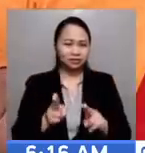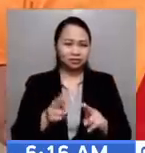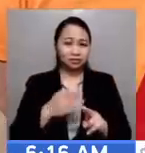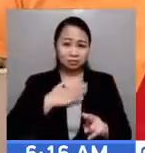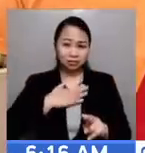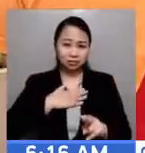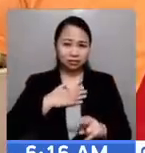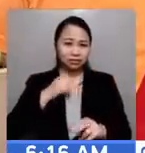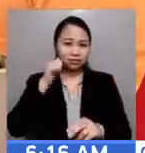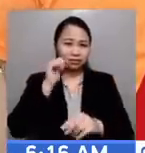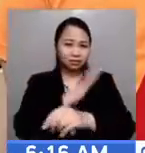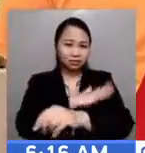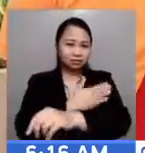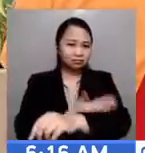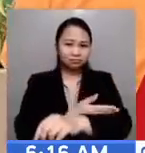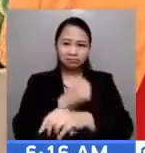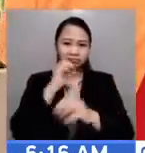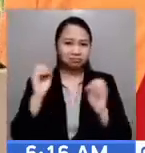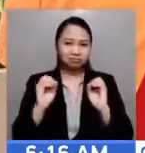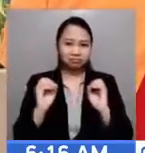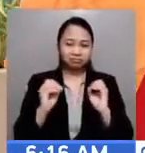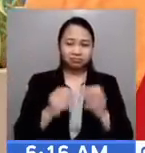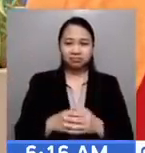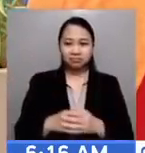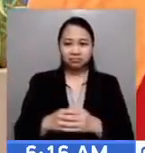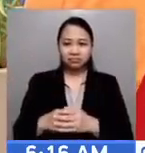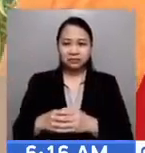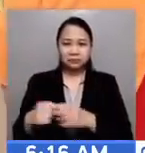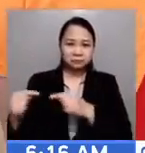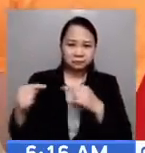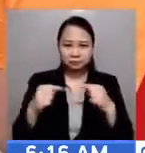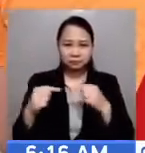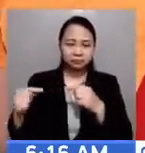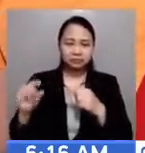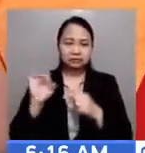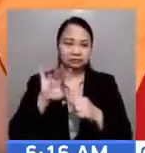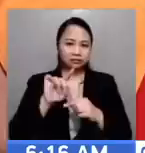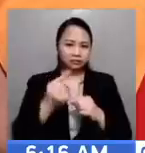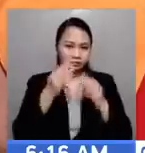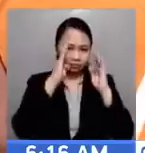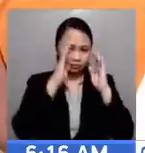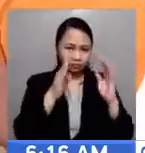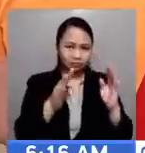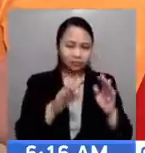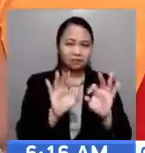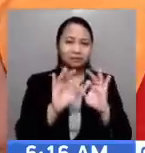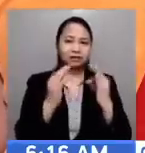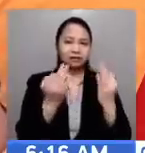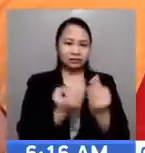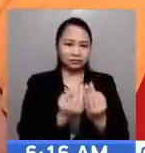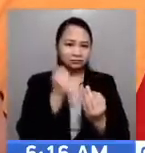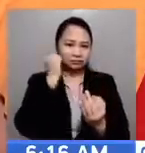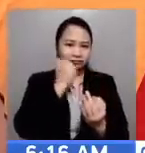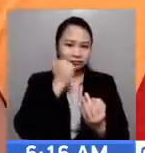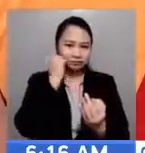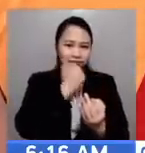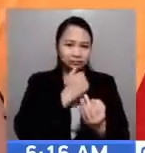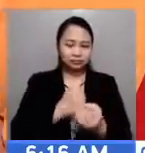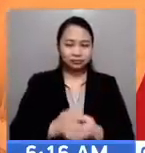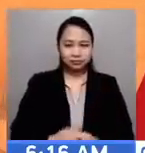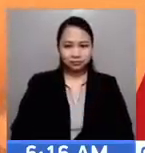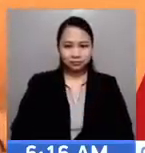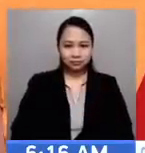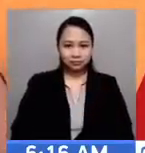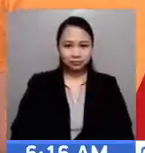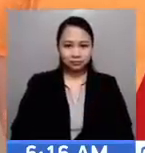yan. Walang inisip yan kundi pamilya at mga anak lang. Kaya po. Opo. Kaya sobrang sakit sa